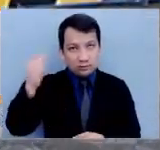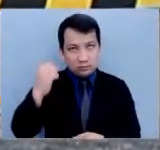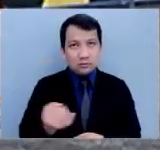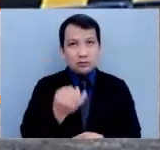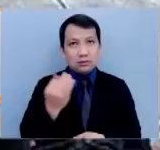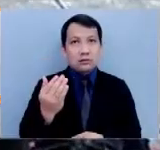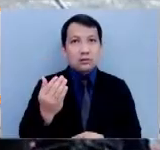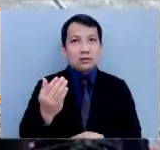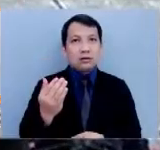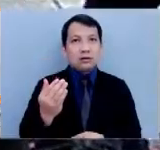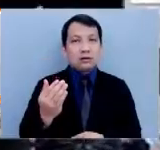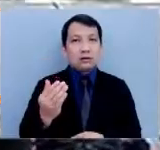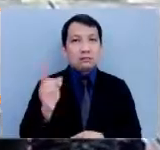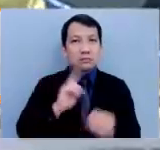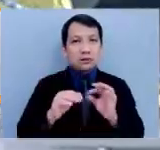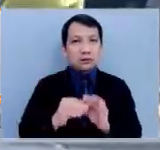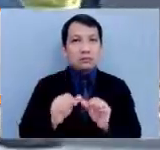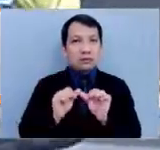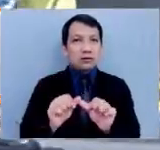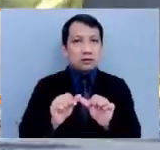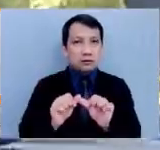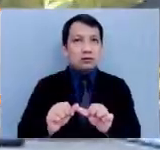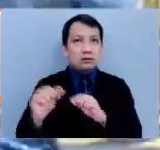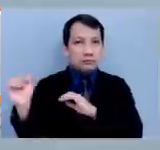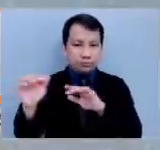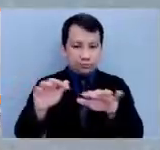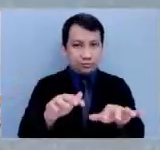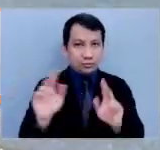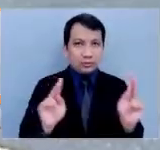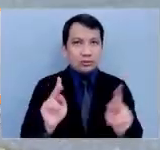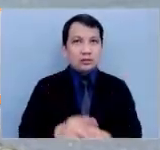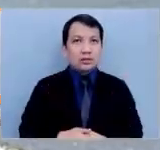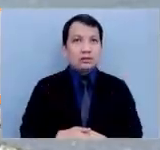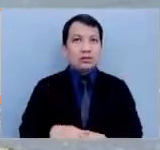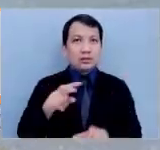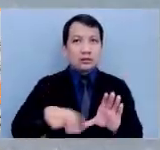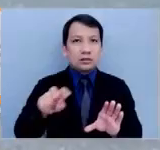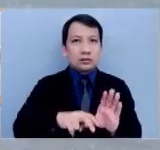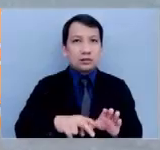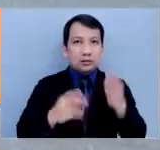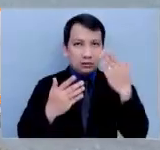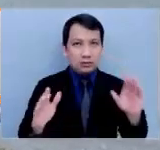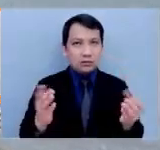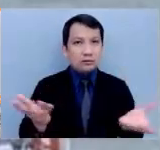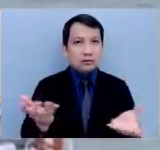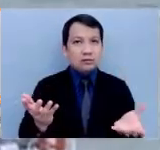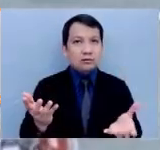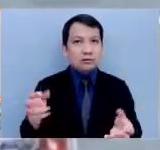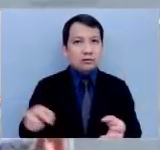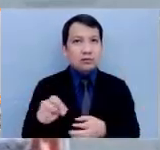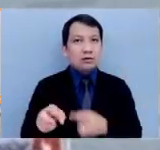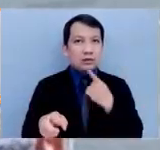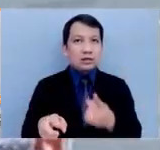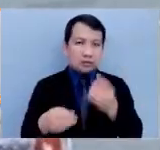banyo. Ang problema, tuloy-tuloy pa rin ang dating ng mga pasahero. Sistika na po at saka hindi po namin alam na wala na pong biyahe. Sana hindi na lang